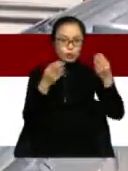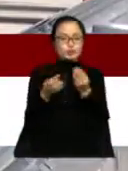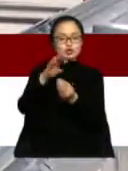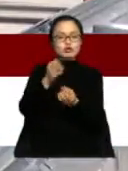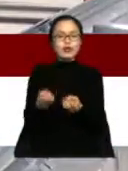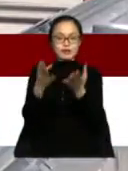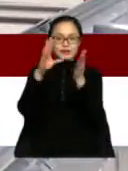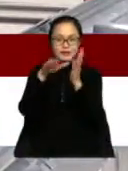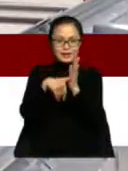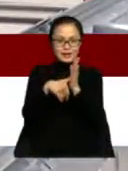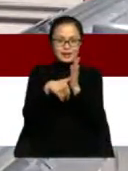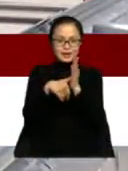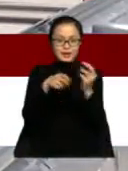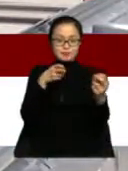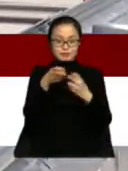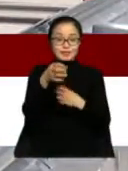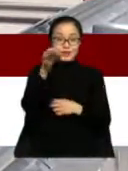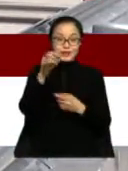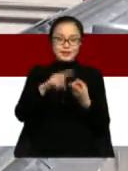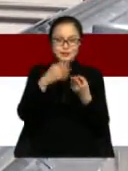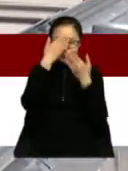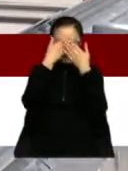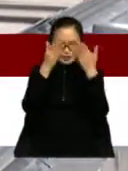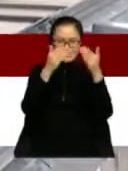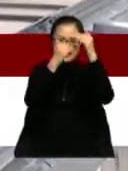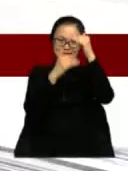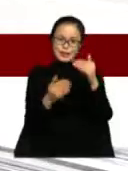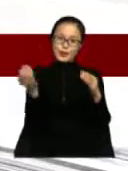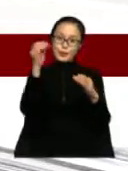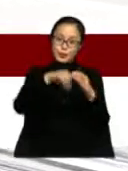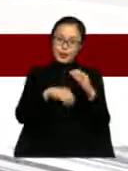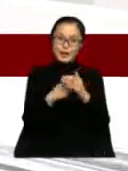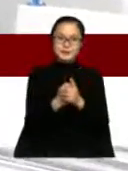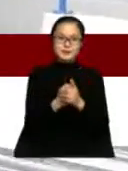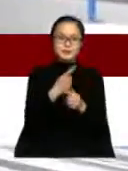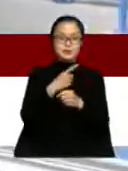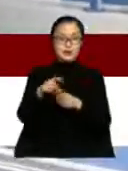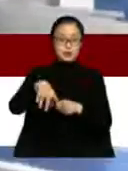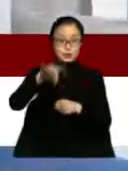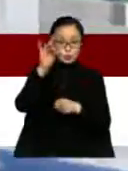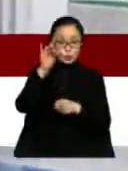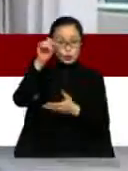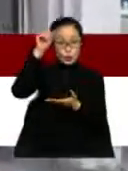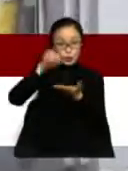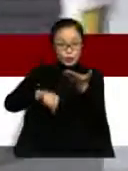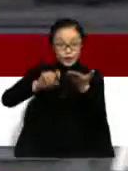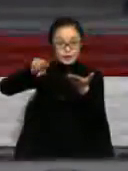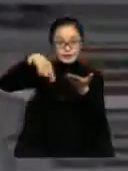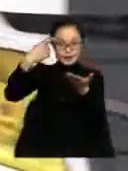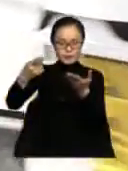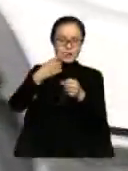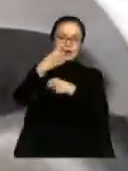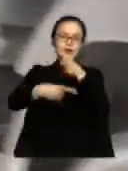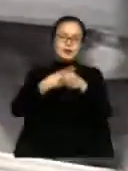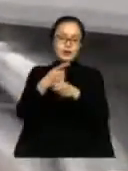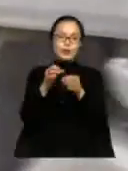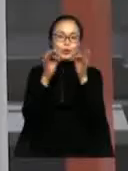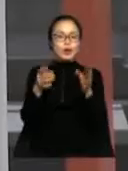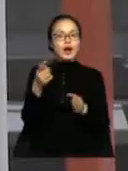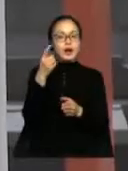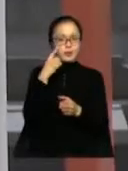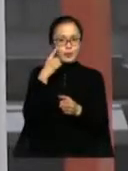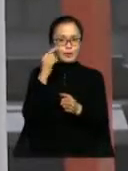통행료를 면제하는 내용도 담겨 있습니다 법안은 내년 초 본회의를 통과하면 일련의 유예기간을 거친 어